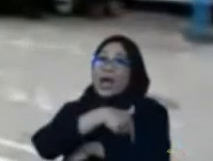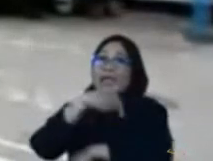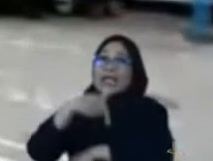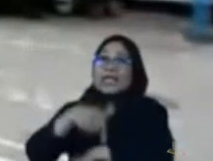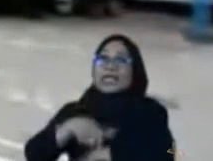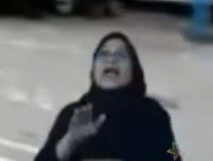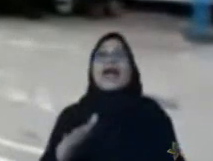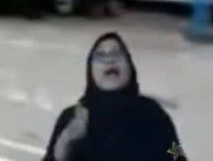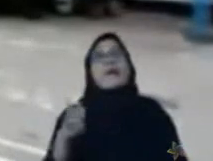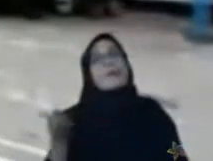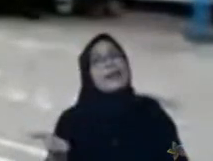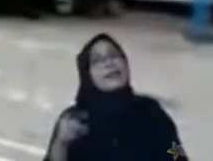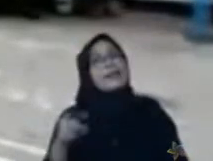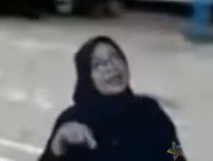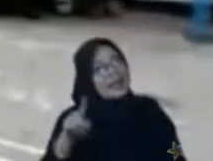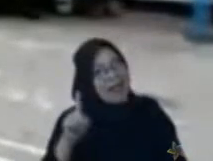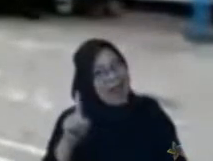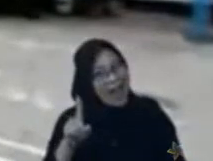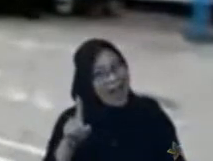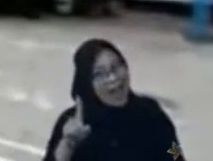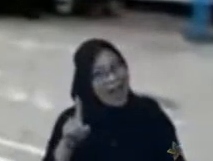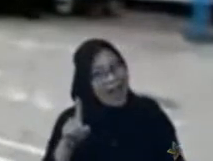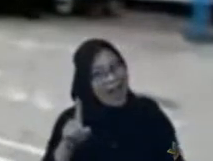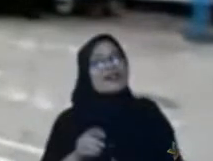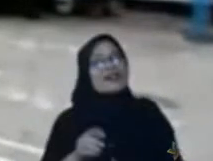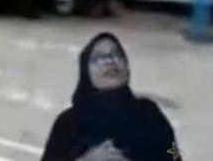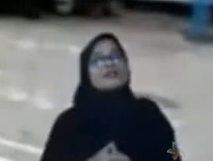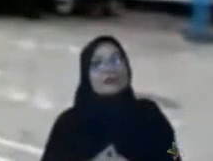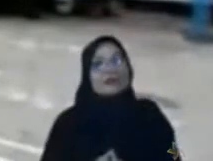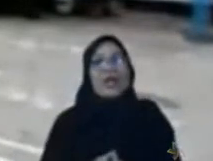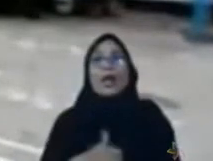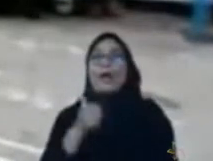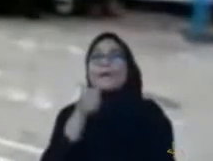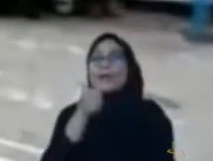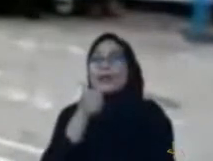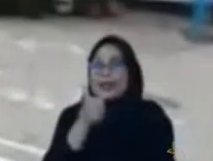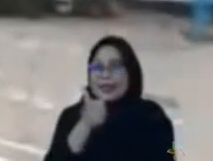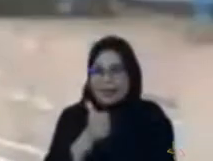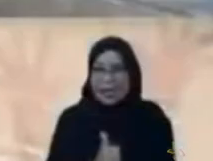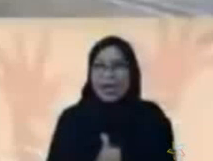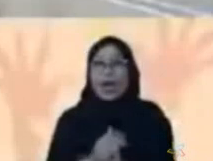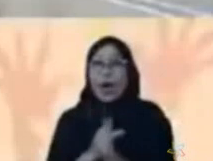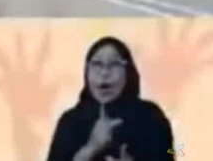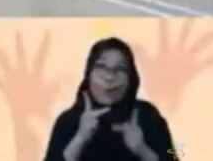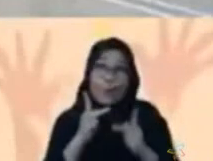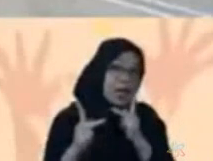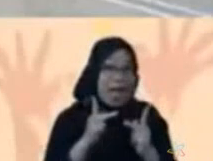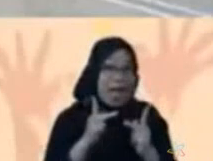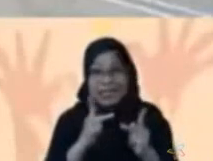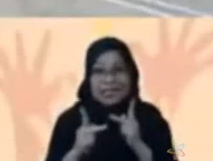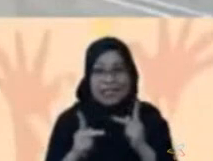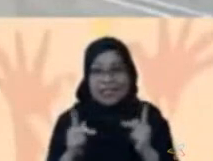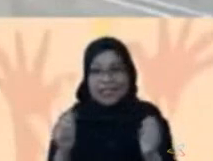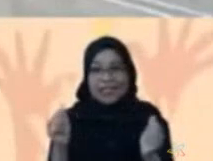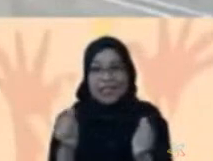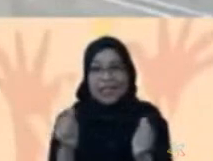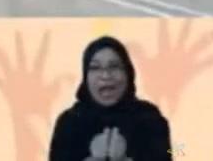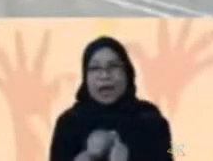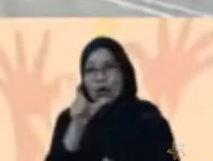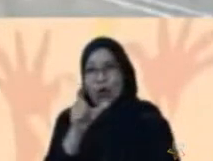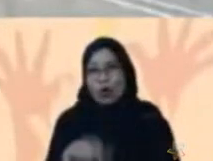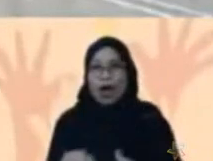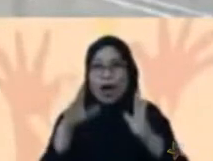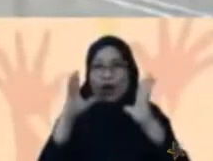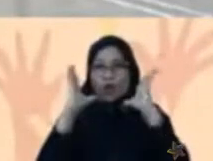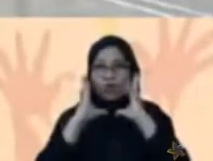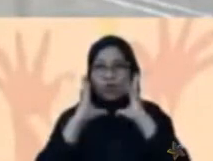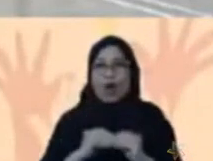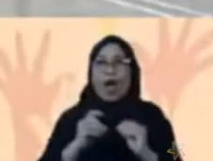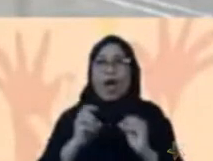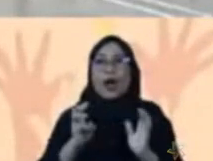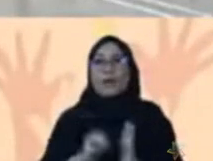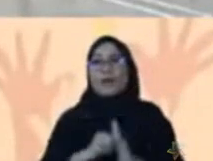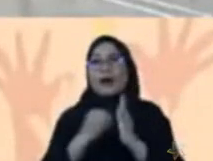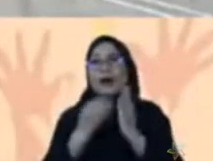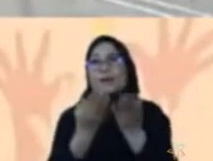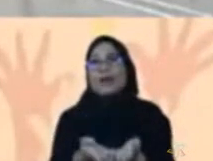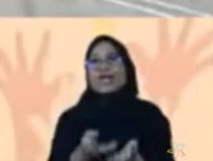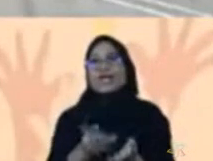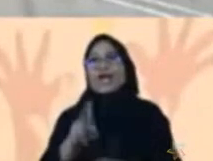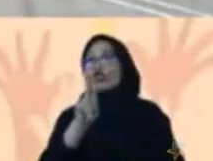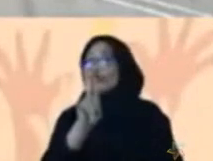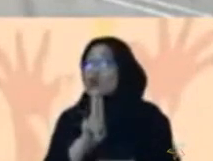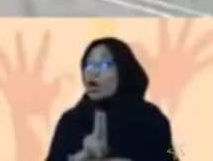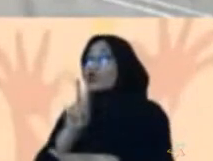apa saja. Gitu. Ini penting juga ya komunikasi dengan orang tua. Ini bukan tentang memberikan tugas-tugas-tugas,